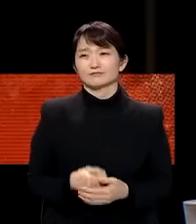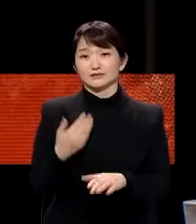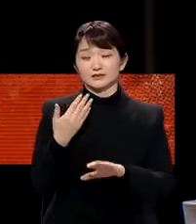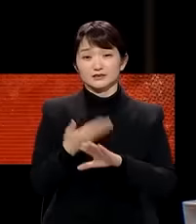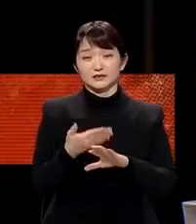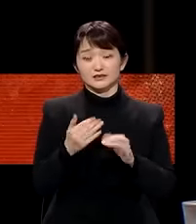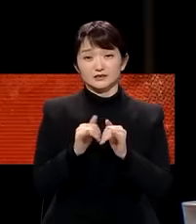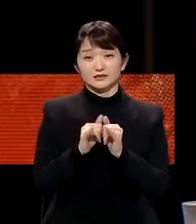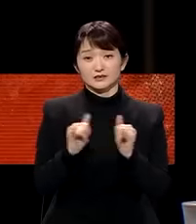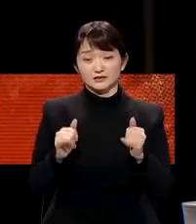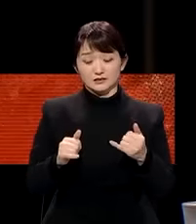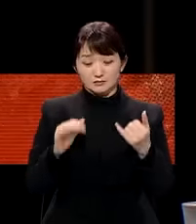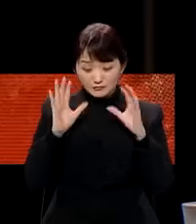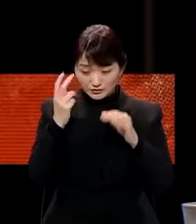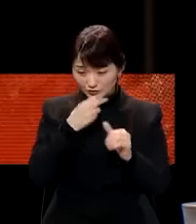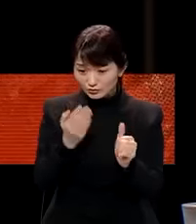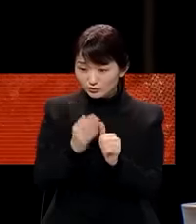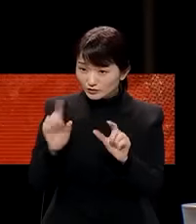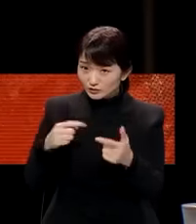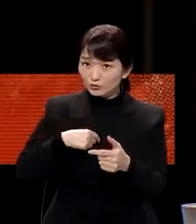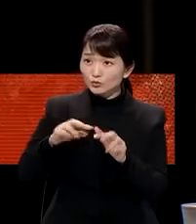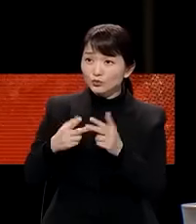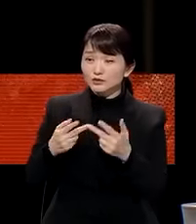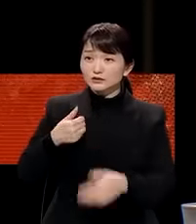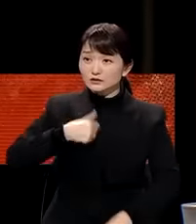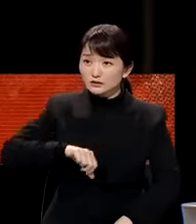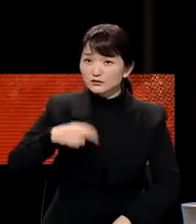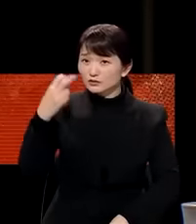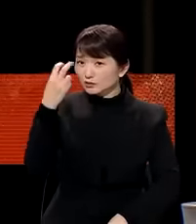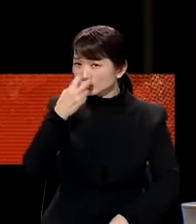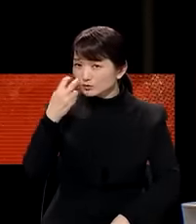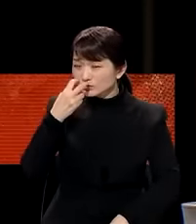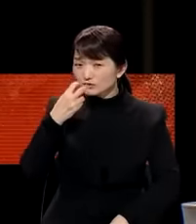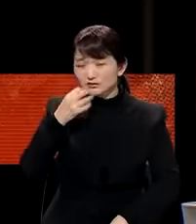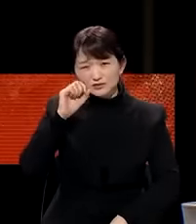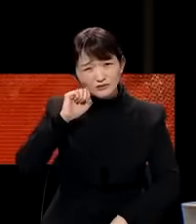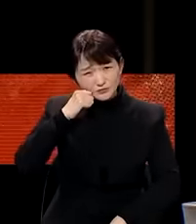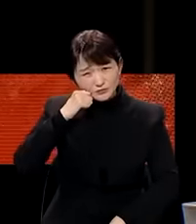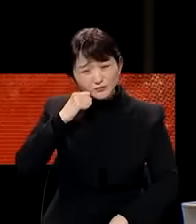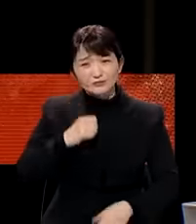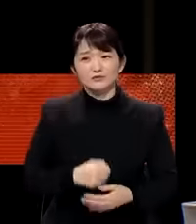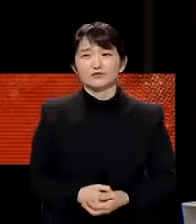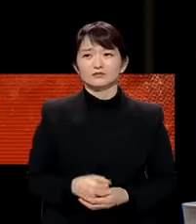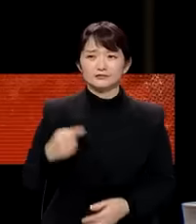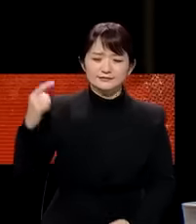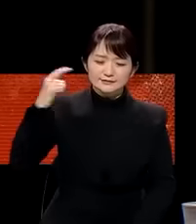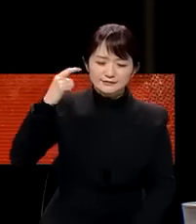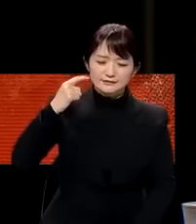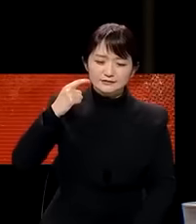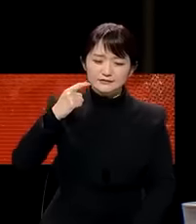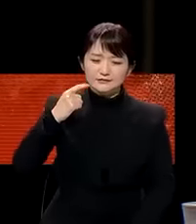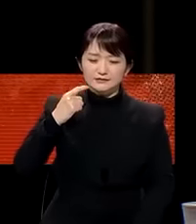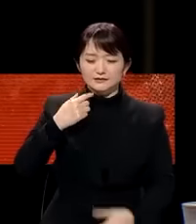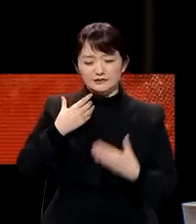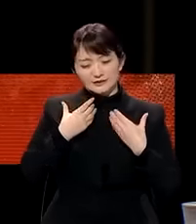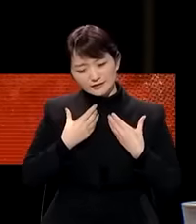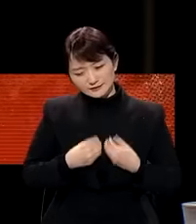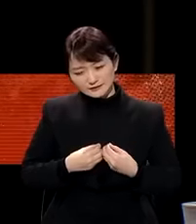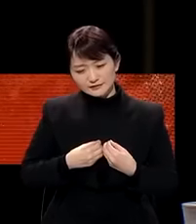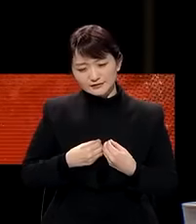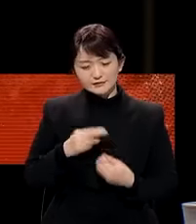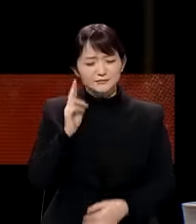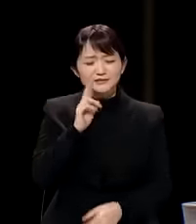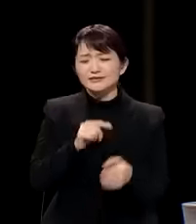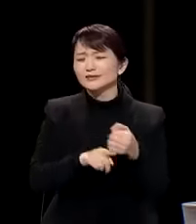키워 달라는 것도 아니고 본인 애인데 그거 봐주는게 그렇게 힘들까요 하셨고요 담비맘 님 듣다 보니 자괴감이 드는 이유가 뭘까요